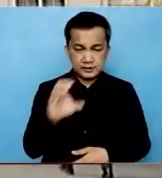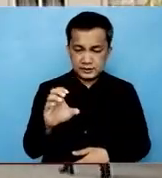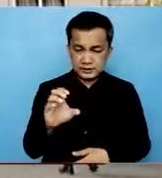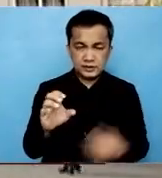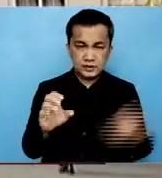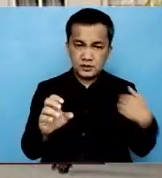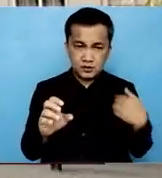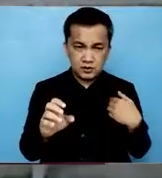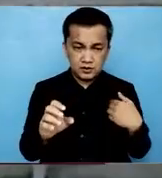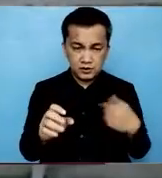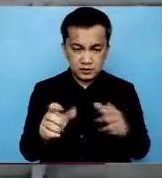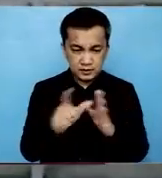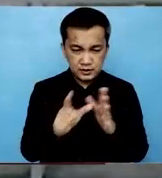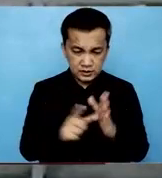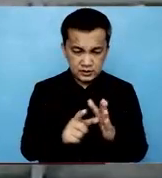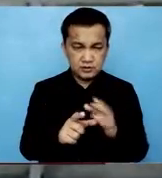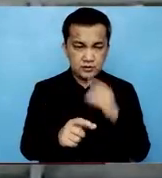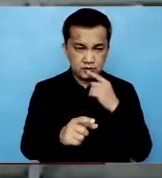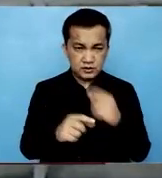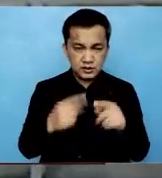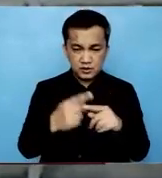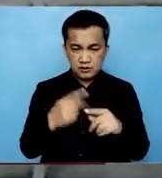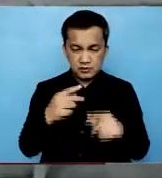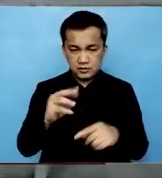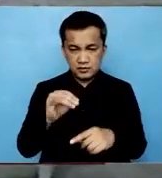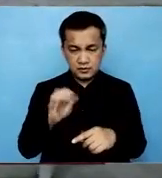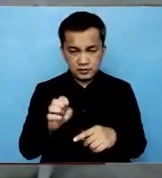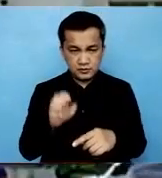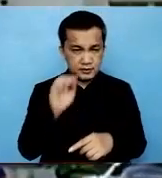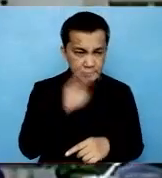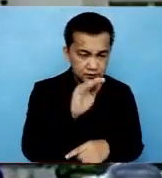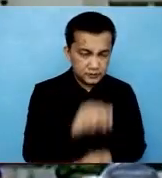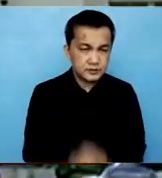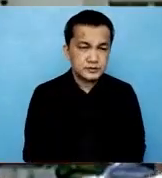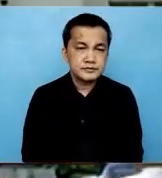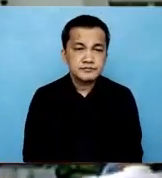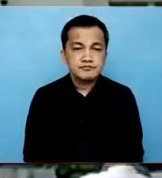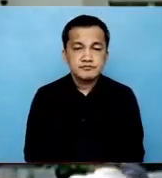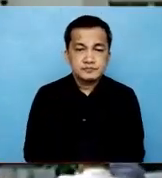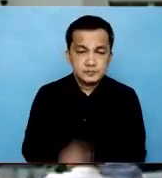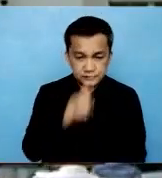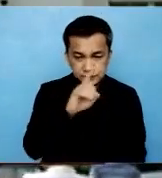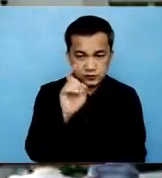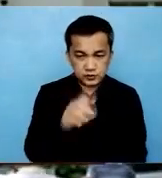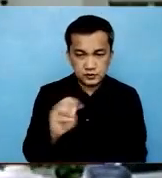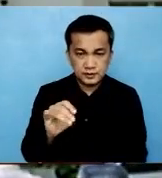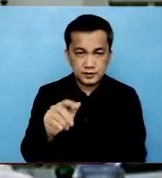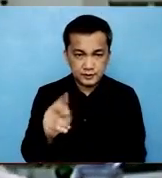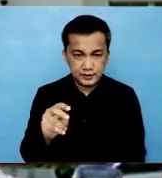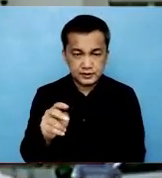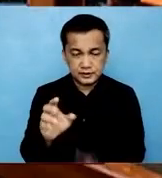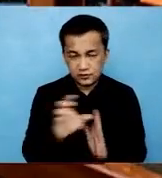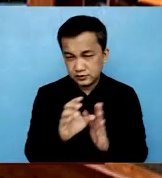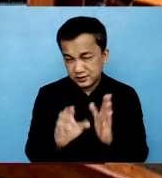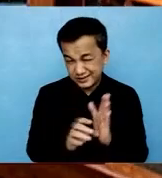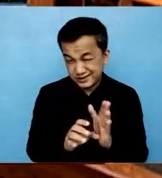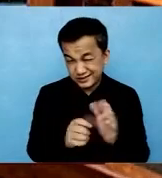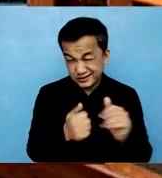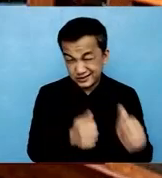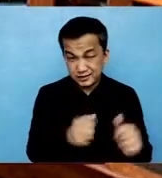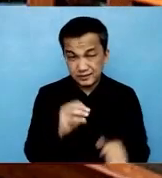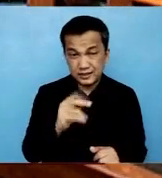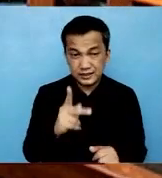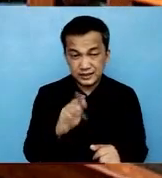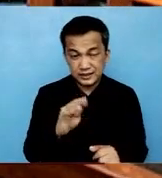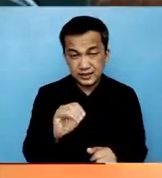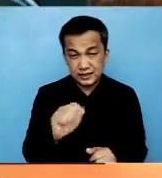ito batas kaya may tuturing na premature ang petisyon. Kini-question ng Makabayan Block ang constitutionality ng Maharlika Bill at ang